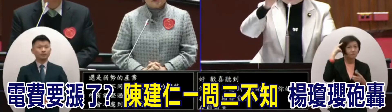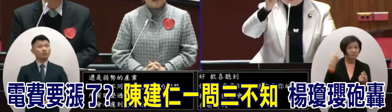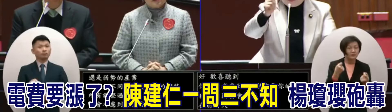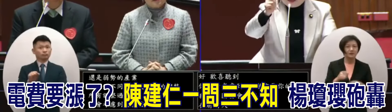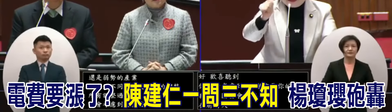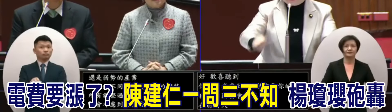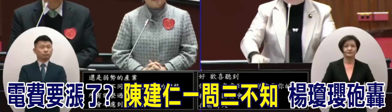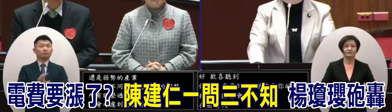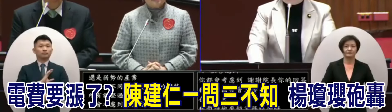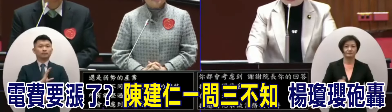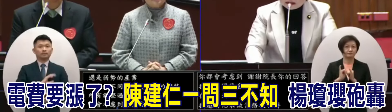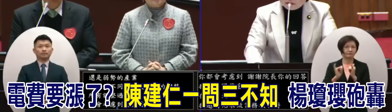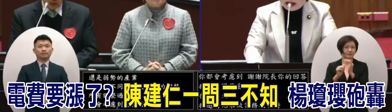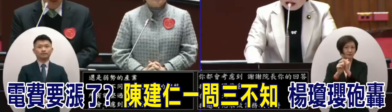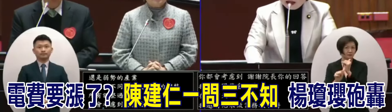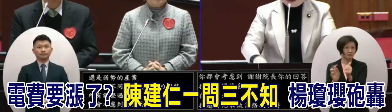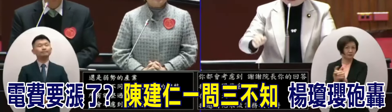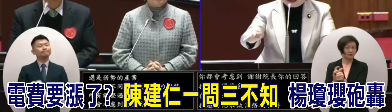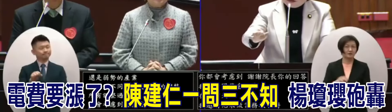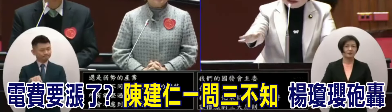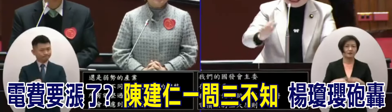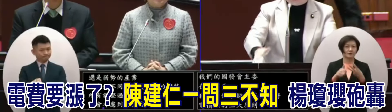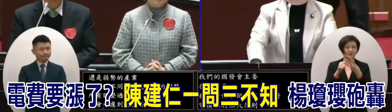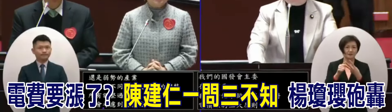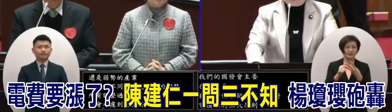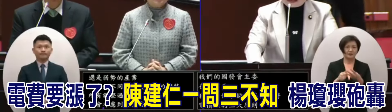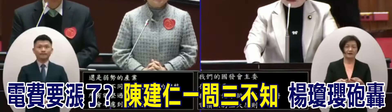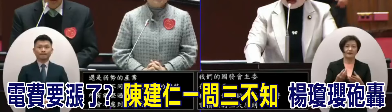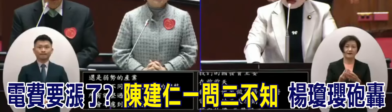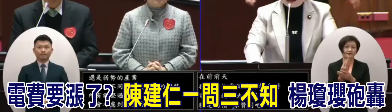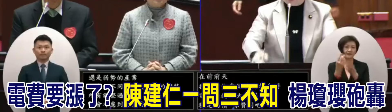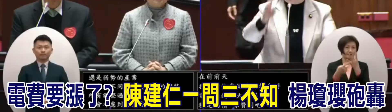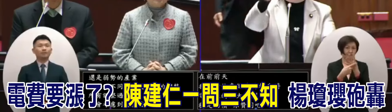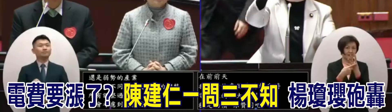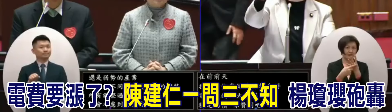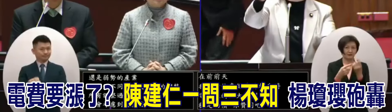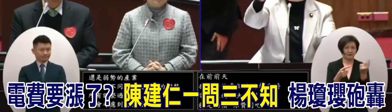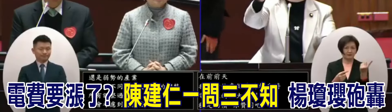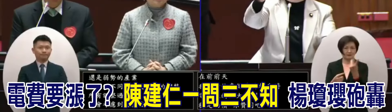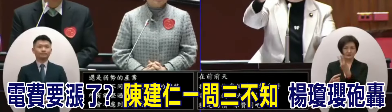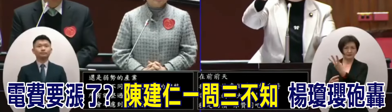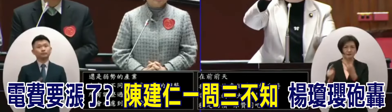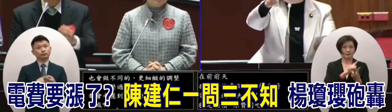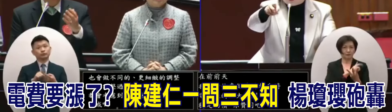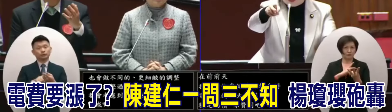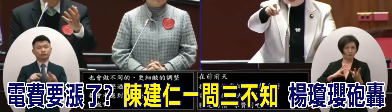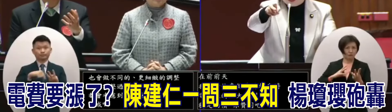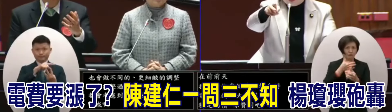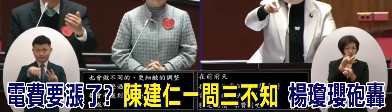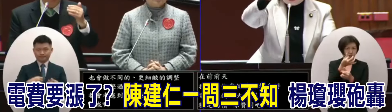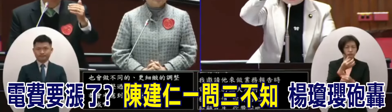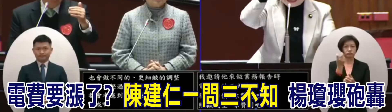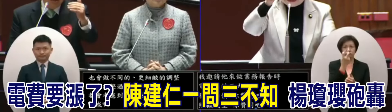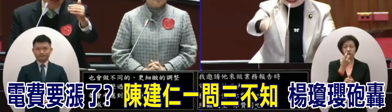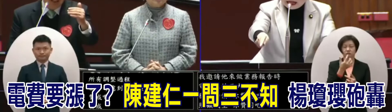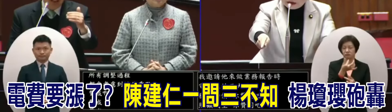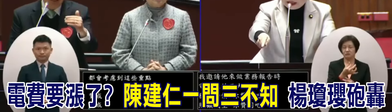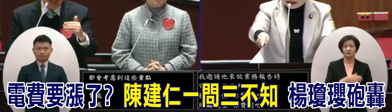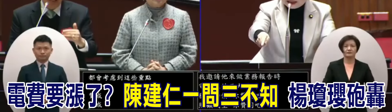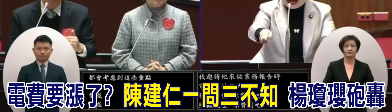啊。 照顾民生，你赞同吧？ 赞成。 兼顾产业，你赞同吧？ 赞成。 就这三个原则。 对啊， 所以拜托。